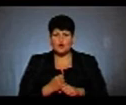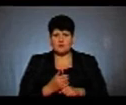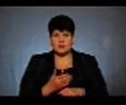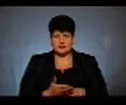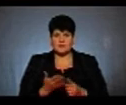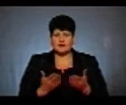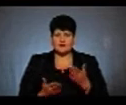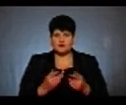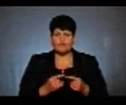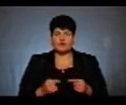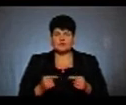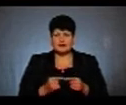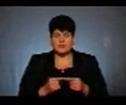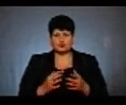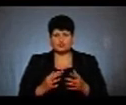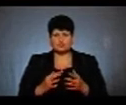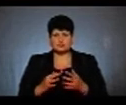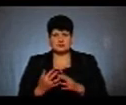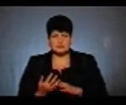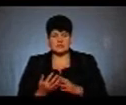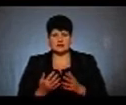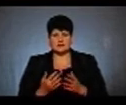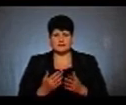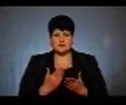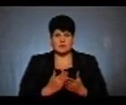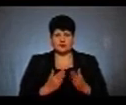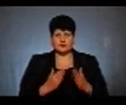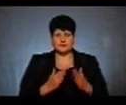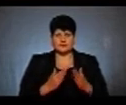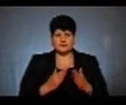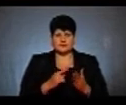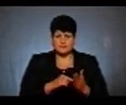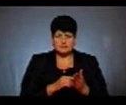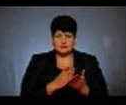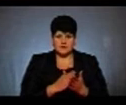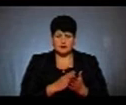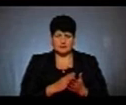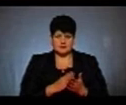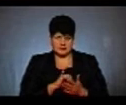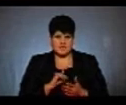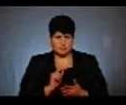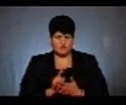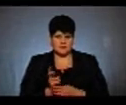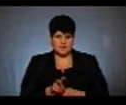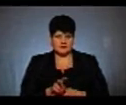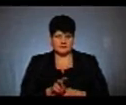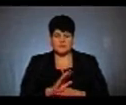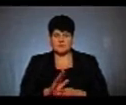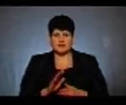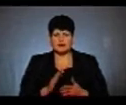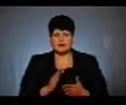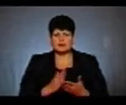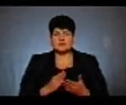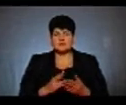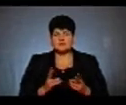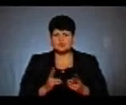якщо у конкретному населеному пункті жителі краю мають домашніх тварин, вони повинні самі звертатися до ветеринарного лікаря? Значить, як правило, ми йдемо на зустріч таким способом,